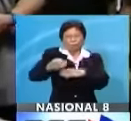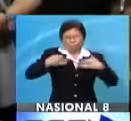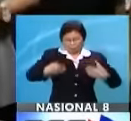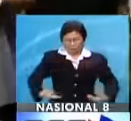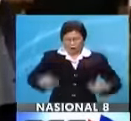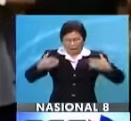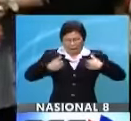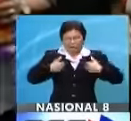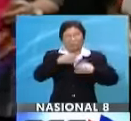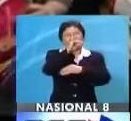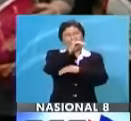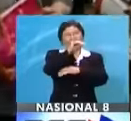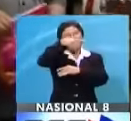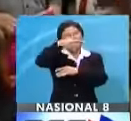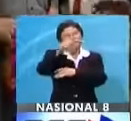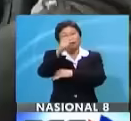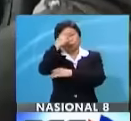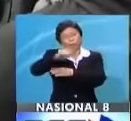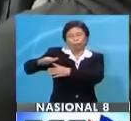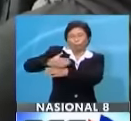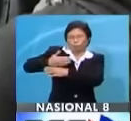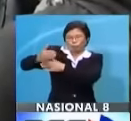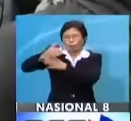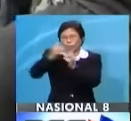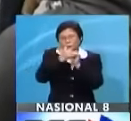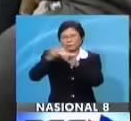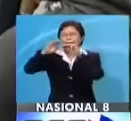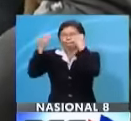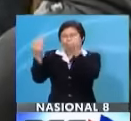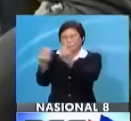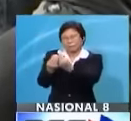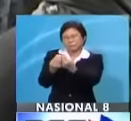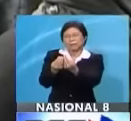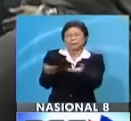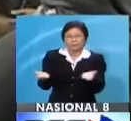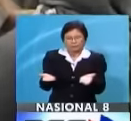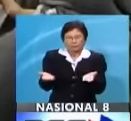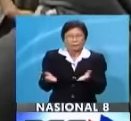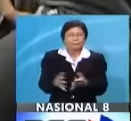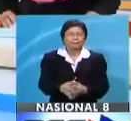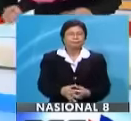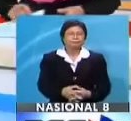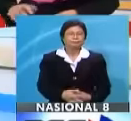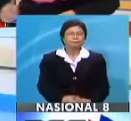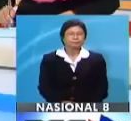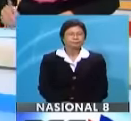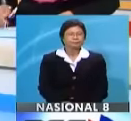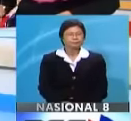yang terdapat di IPT untuk perkongsian bersama masyarakat setempat.